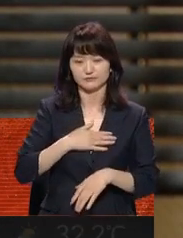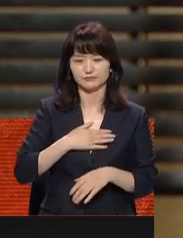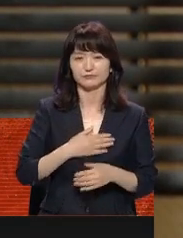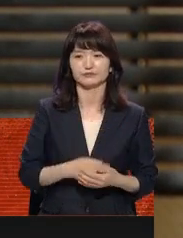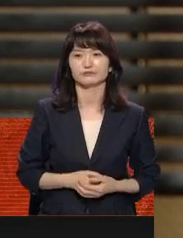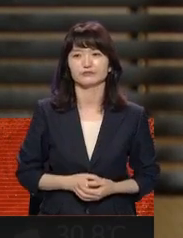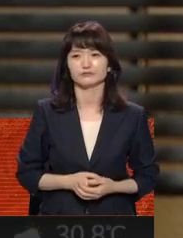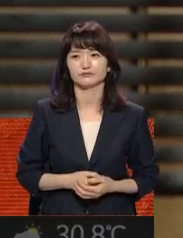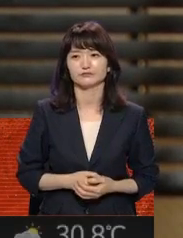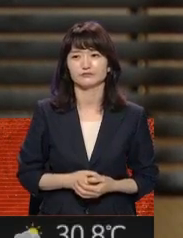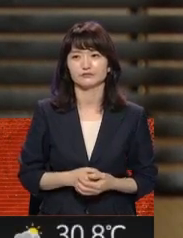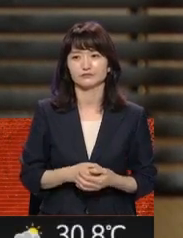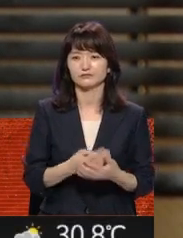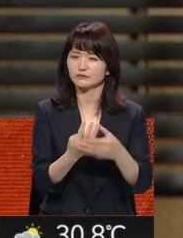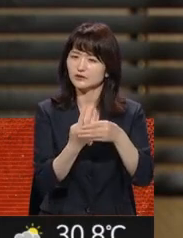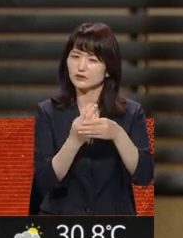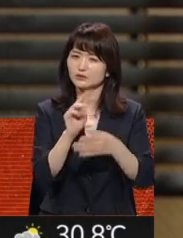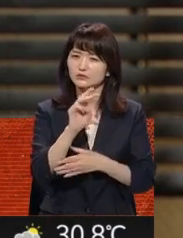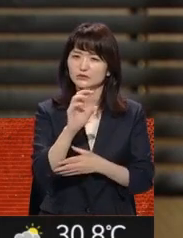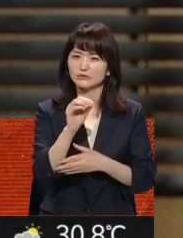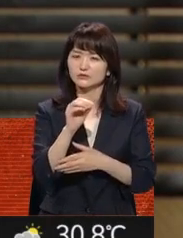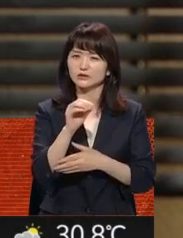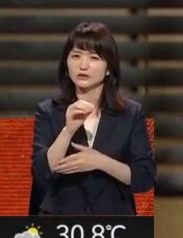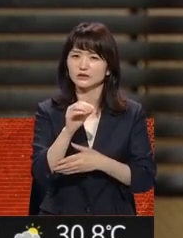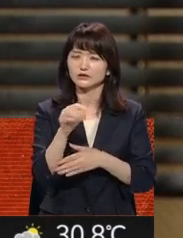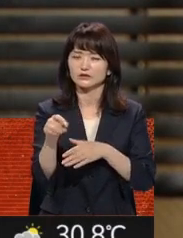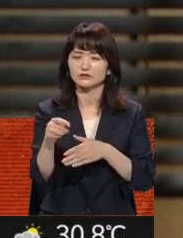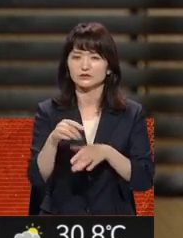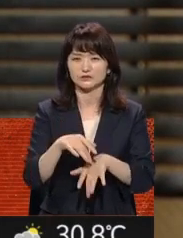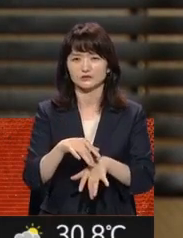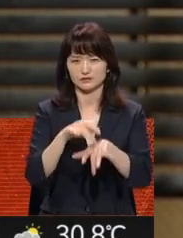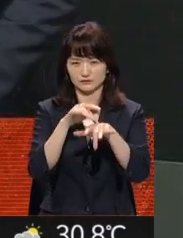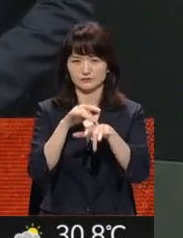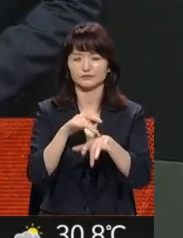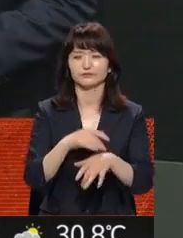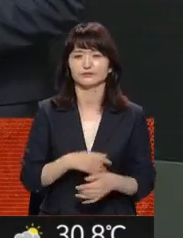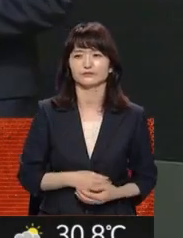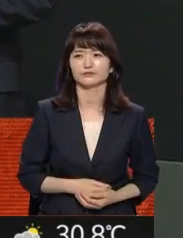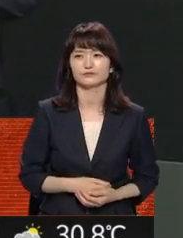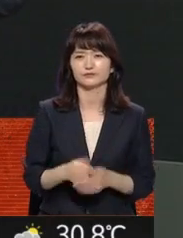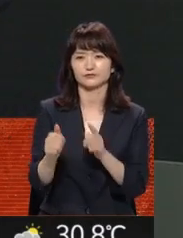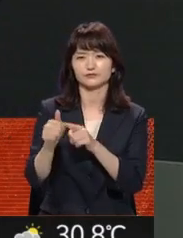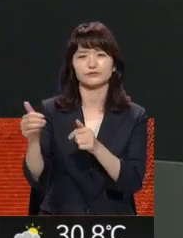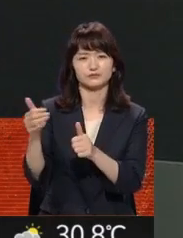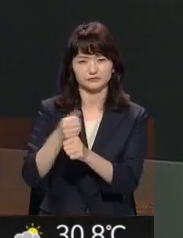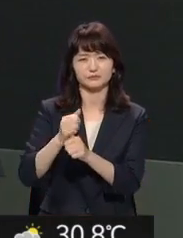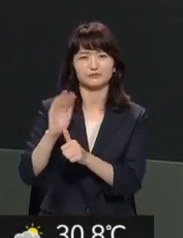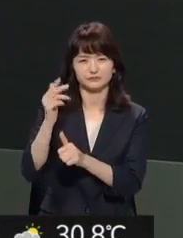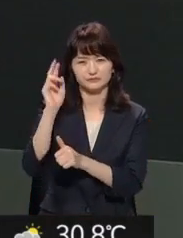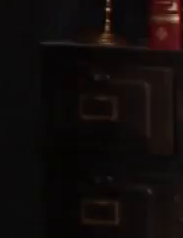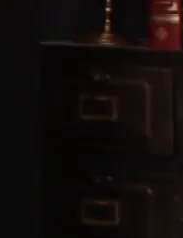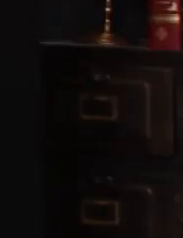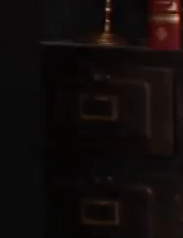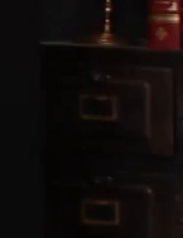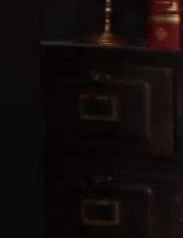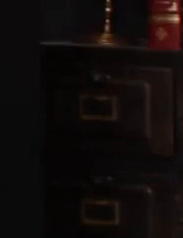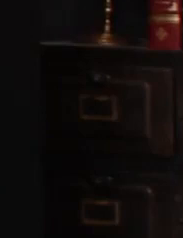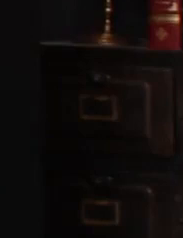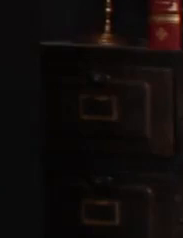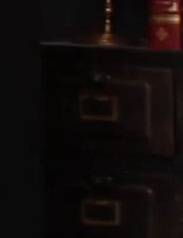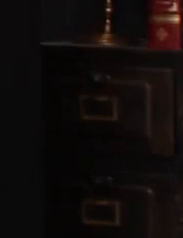그 안에서 대략 현금 한 30만 원이 사라진 아이고야. 상황입니다. 저 잡혀야 될 텐데 말이죠. 알겠습니다.